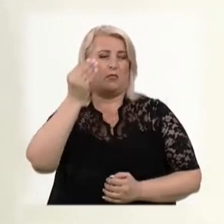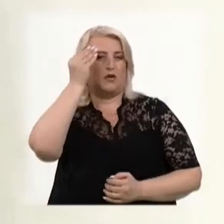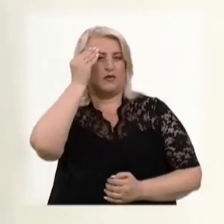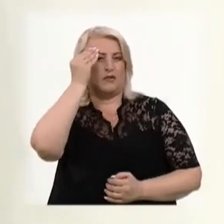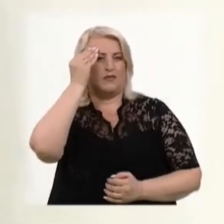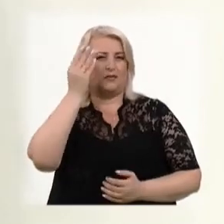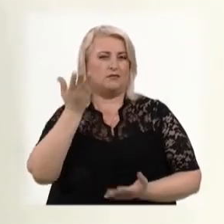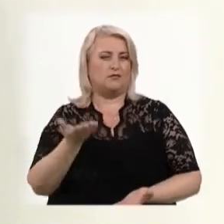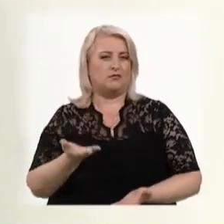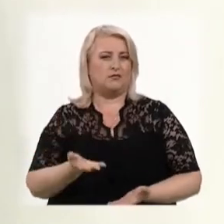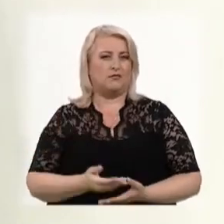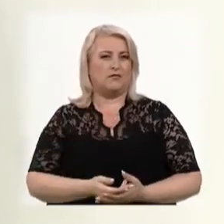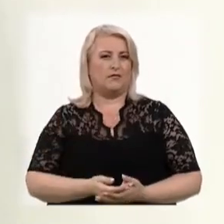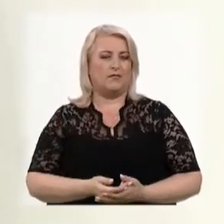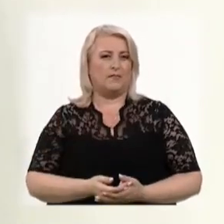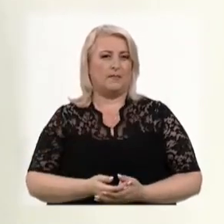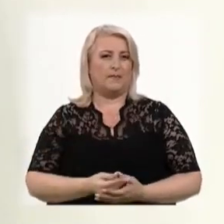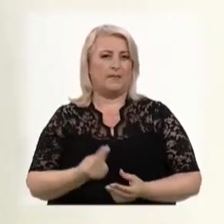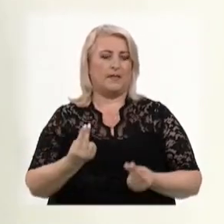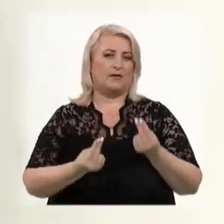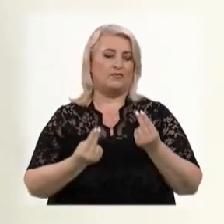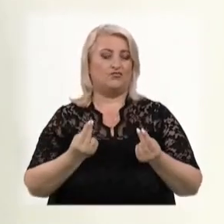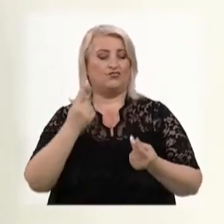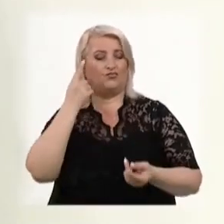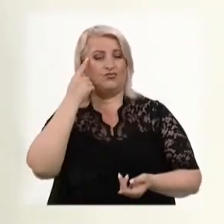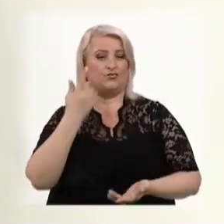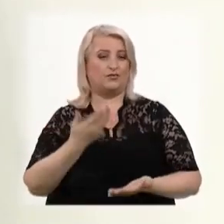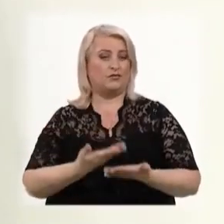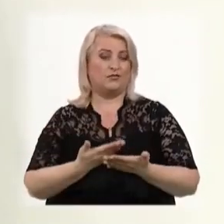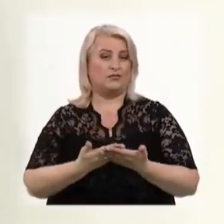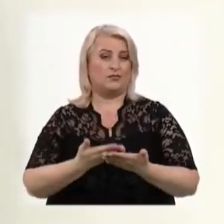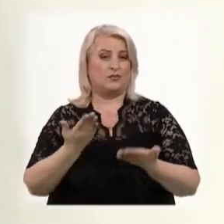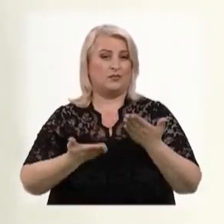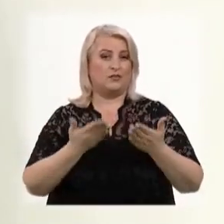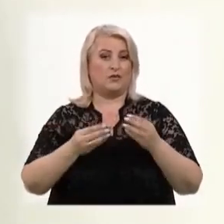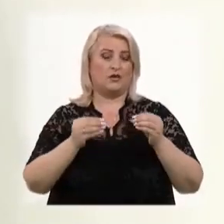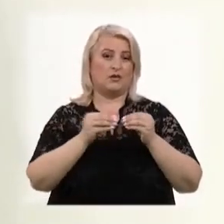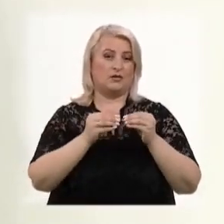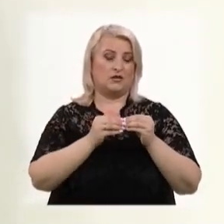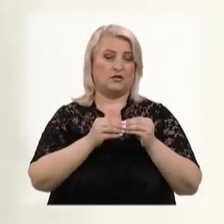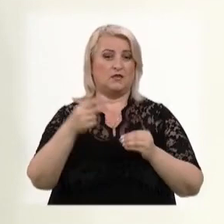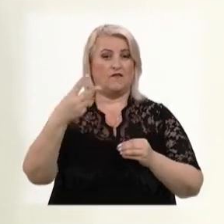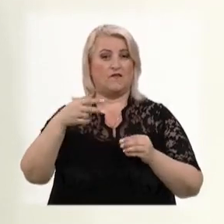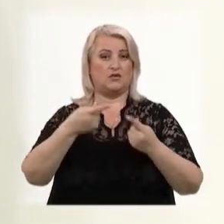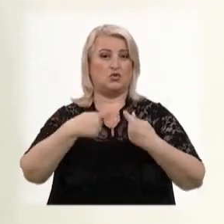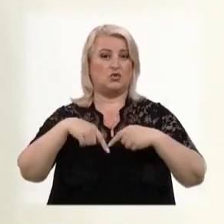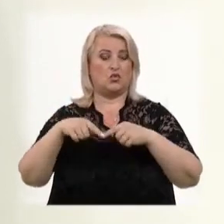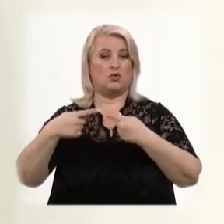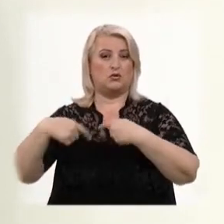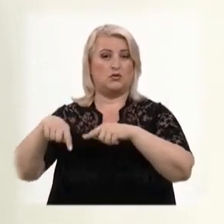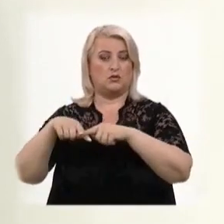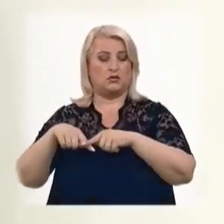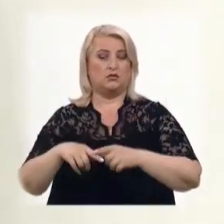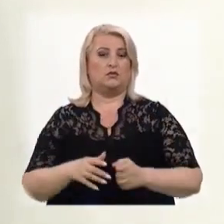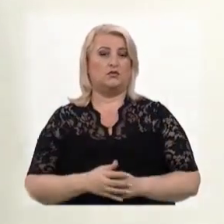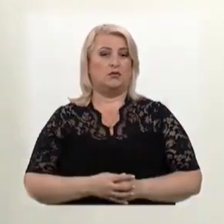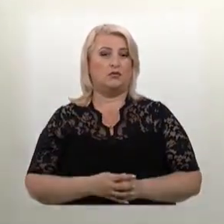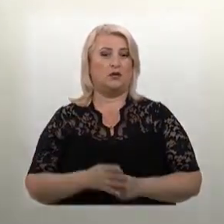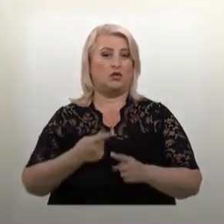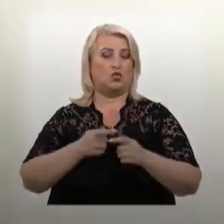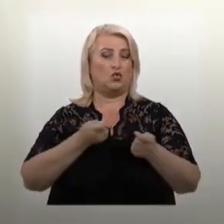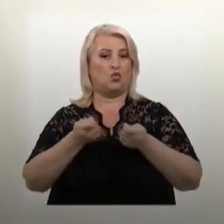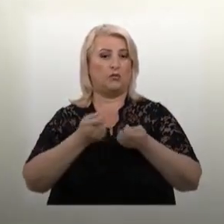care imaginăm un joc de de gânduri este că dacă luăm 10 20 de genții din clasa lui nostru care